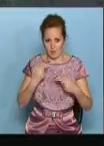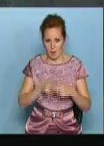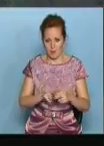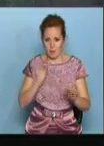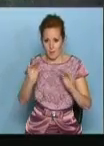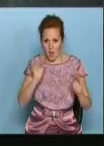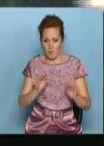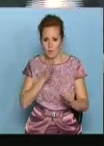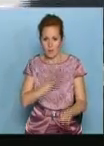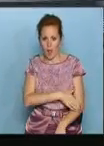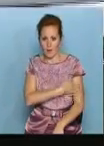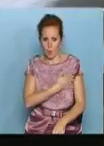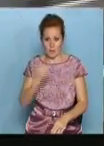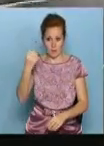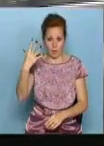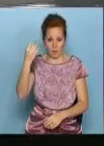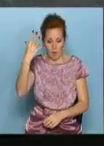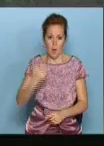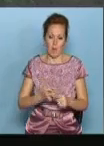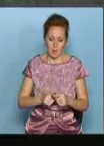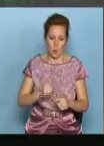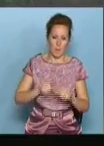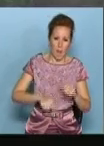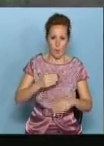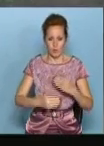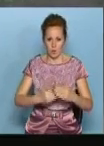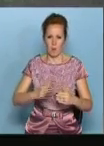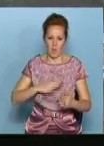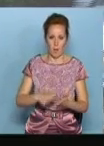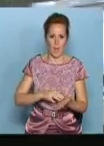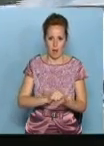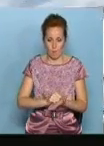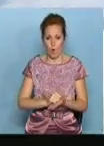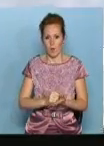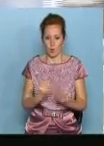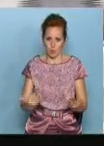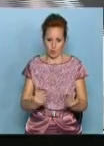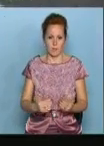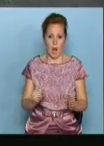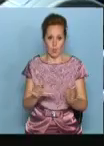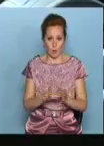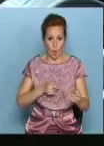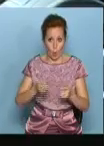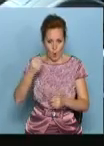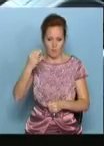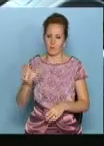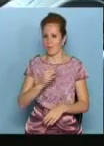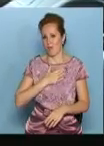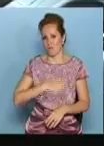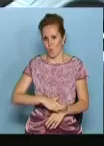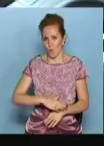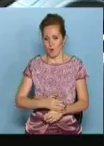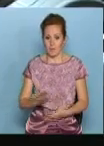сигнала, поэтому периодически возникают перебои. Но уже сейчас водители электронным регулировщиком довольны. То ли пешехода